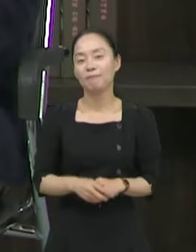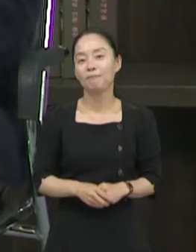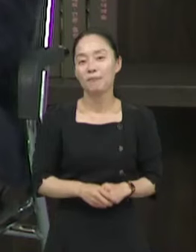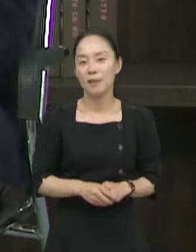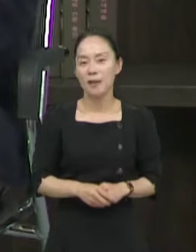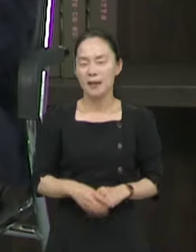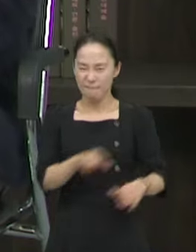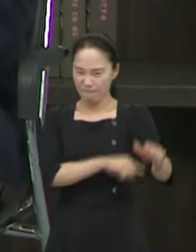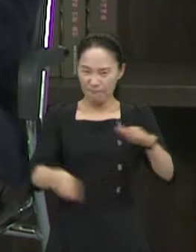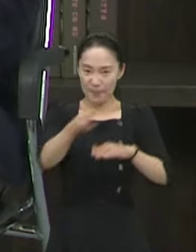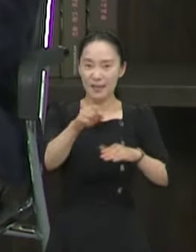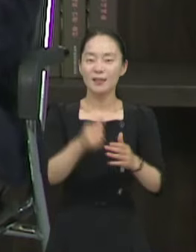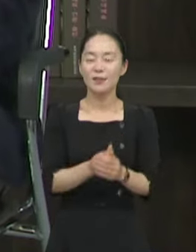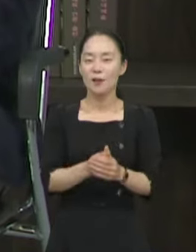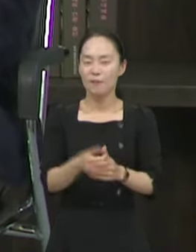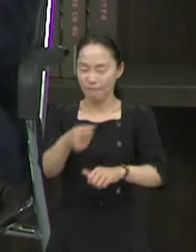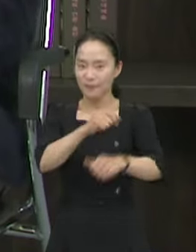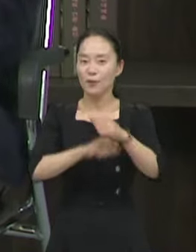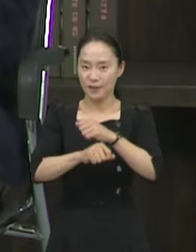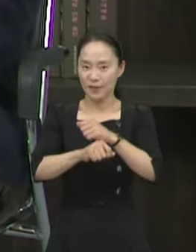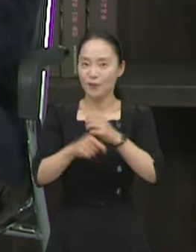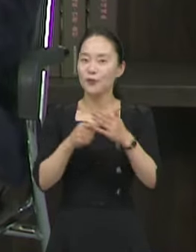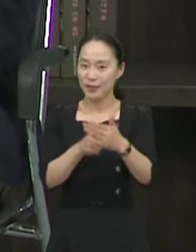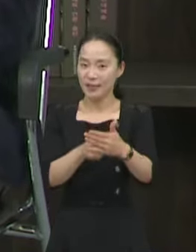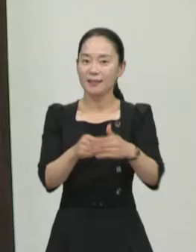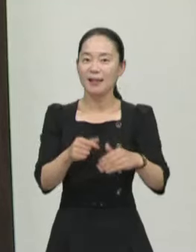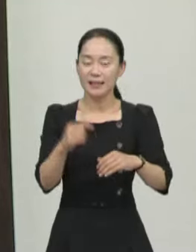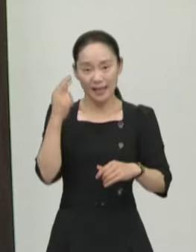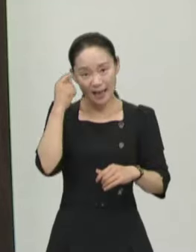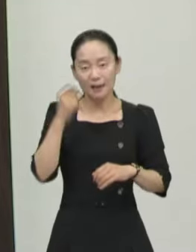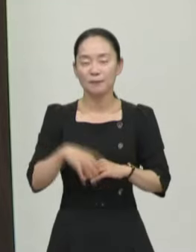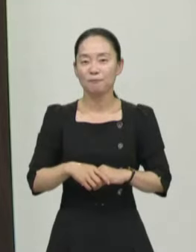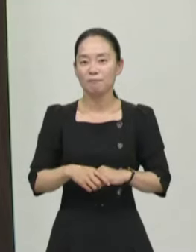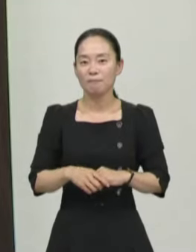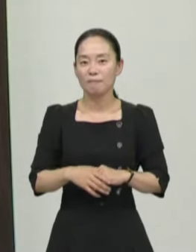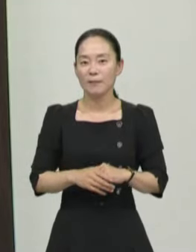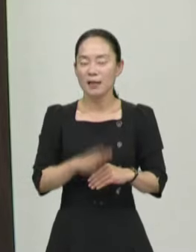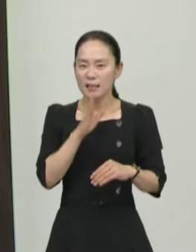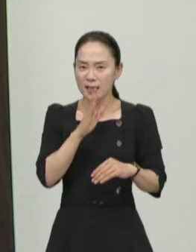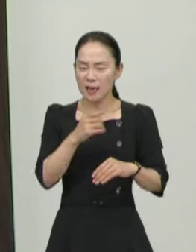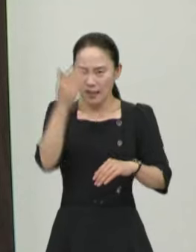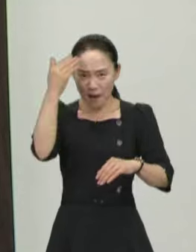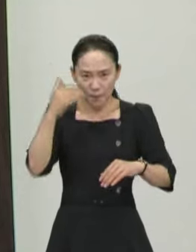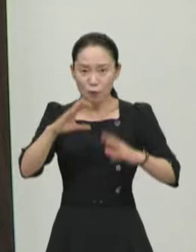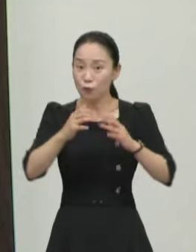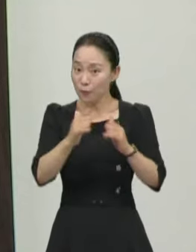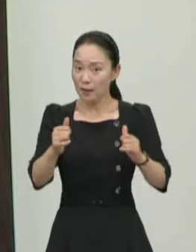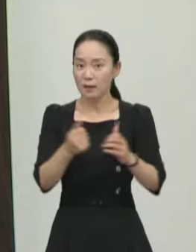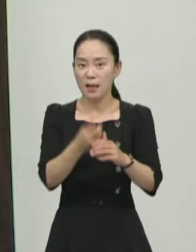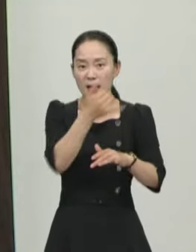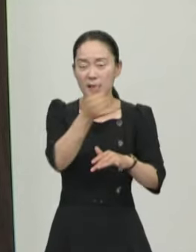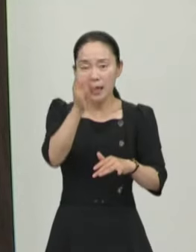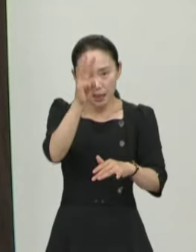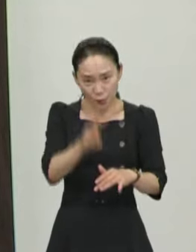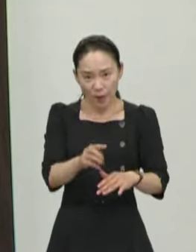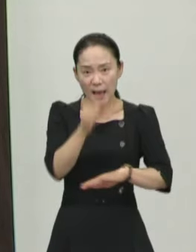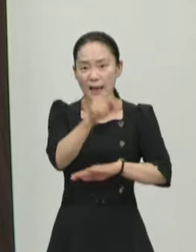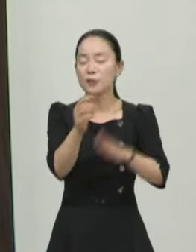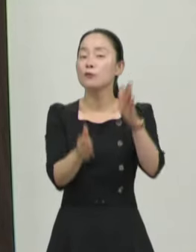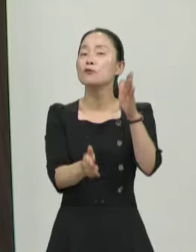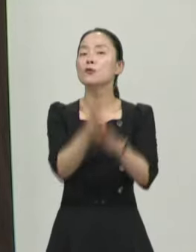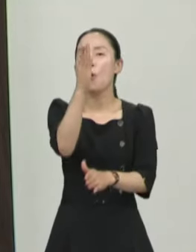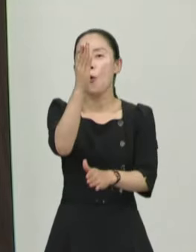제일 앞장서서 적극적으로 밀고 나갈 생각이고 실제적으로 대한민국 국민은 세종이